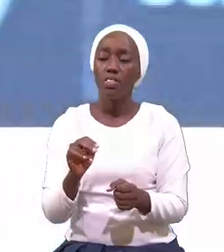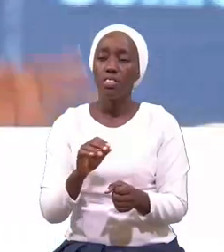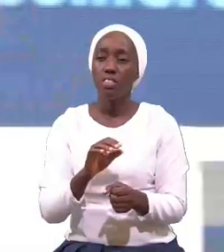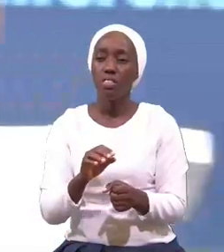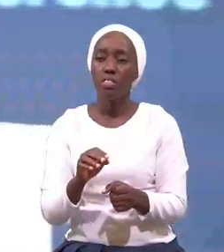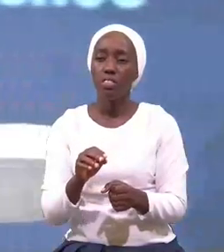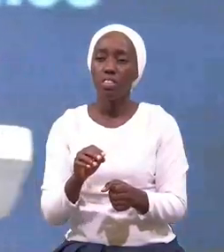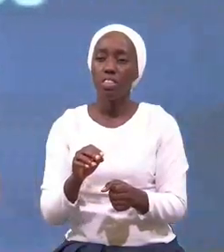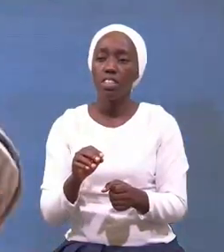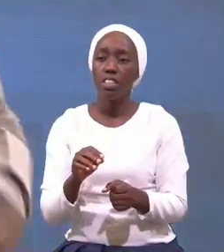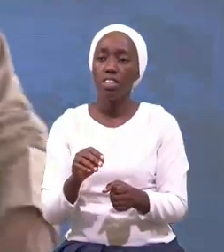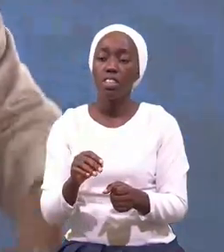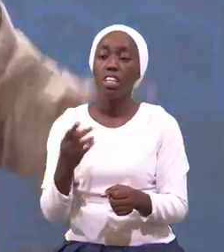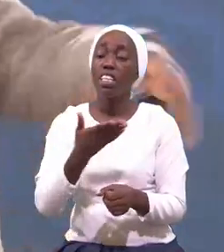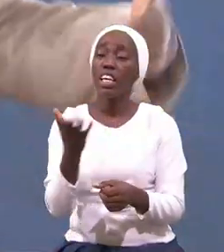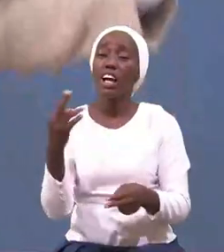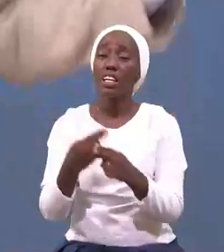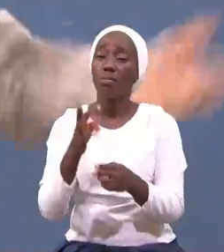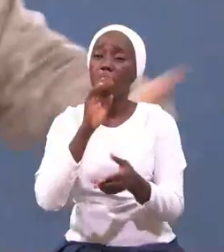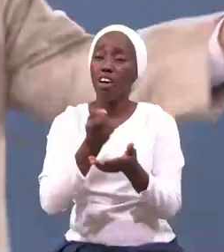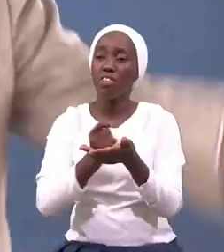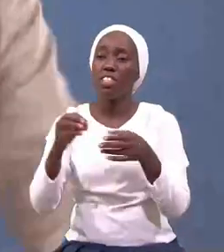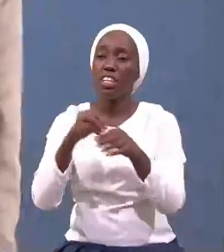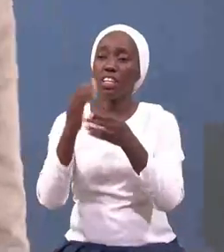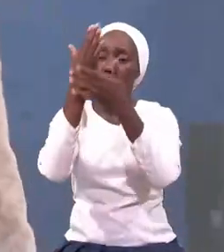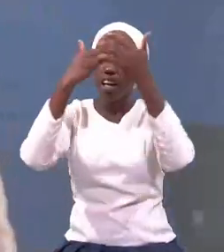ciel. Ils étaient sanctifiés.